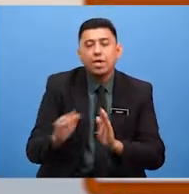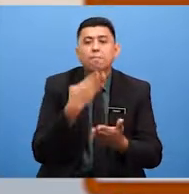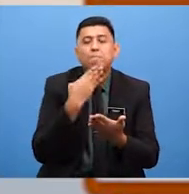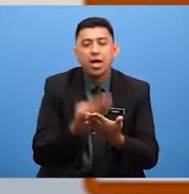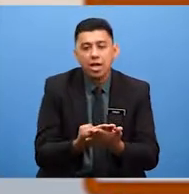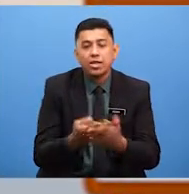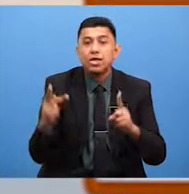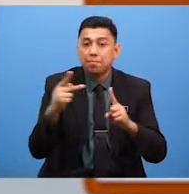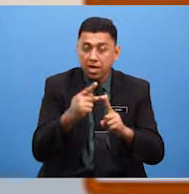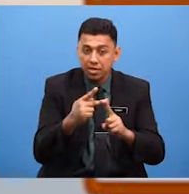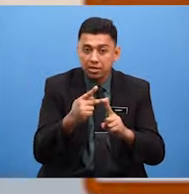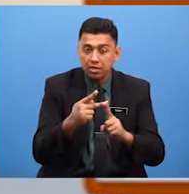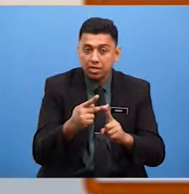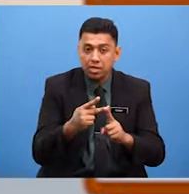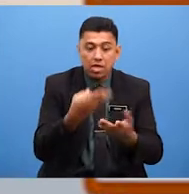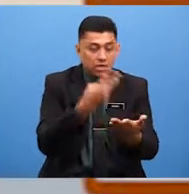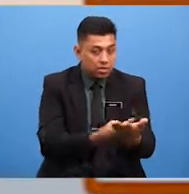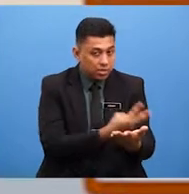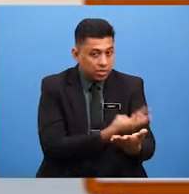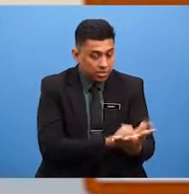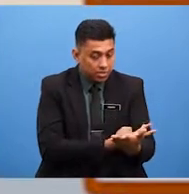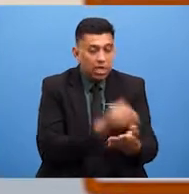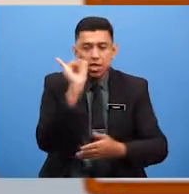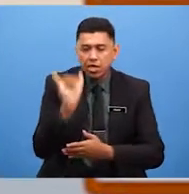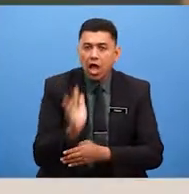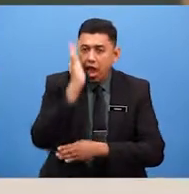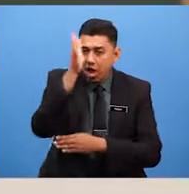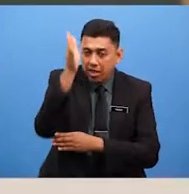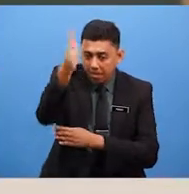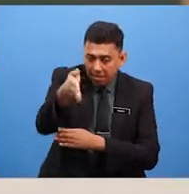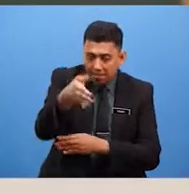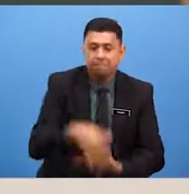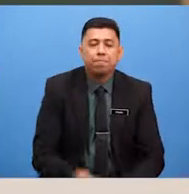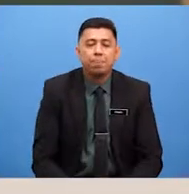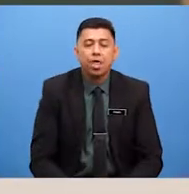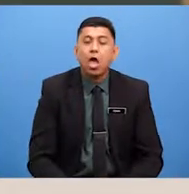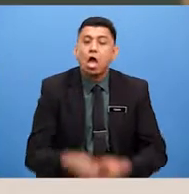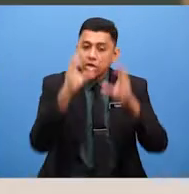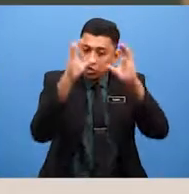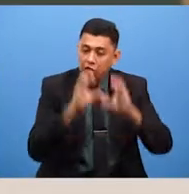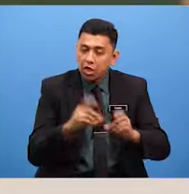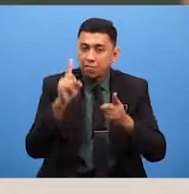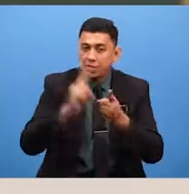baik kepada generasi yang akan datang. Cara pertama